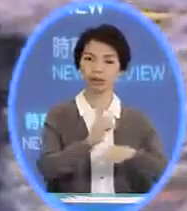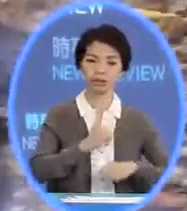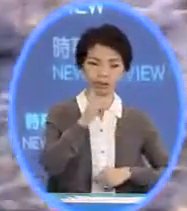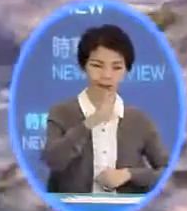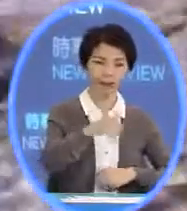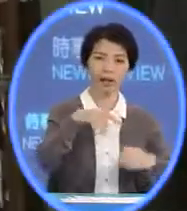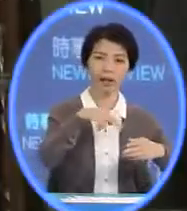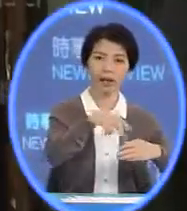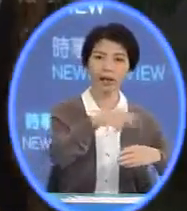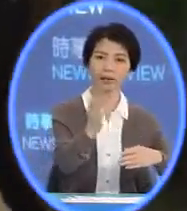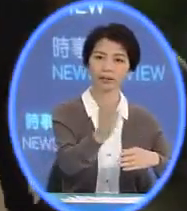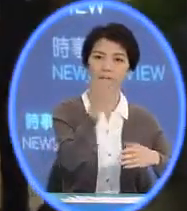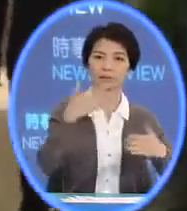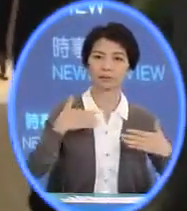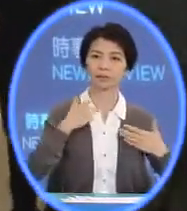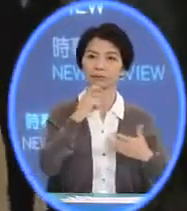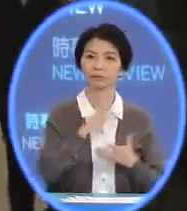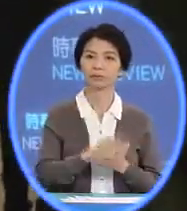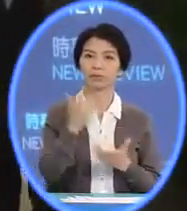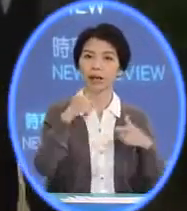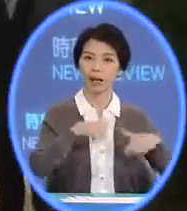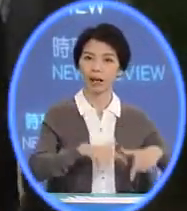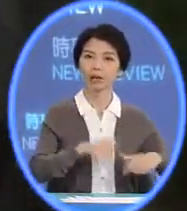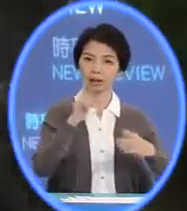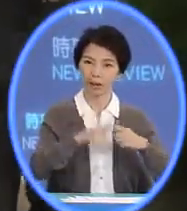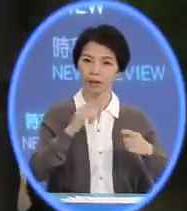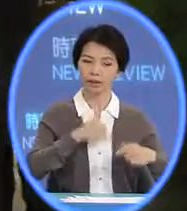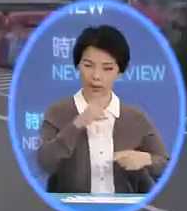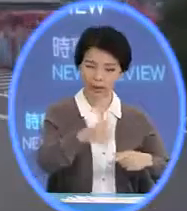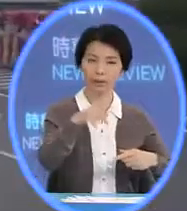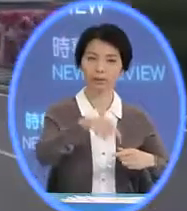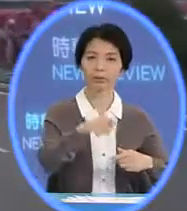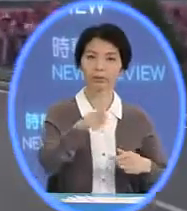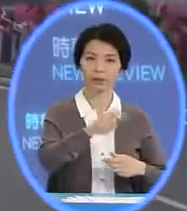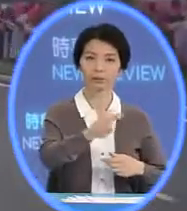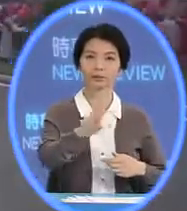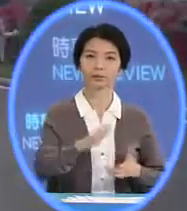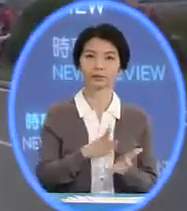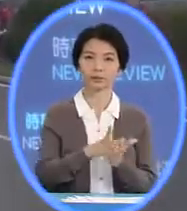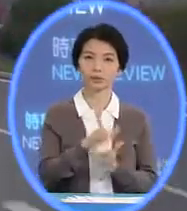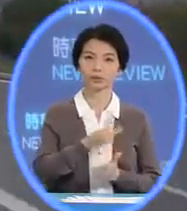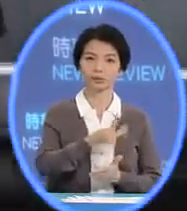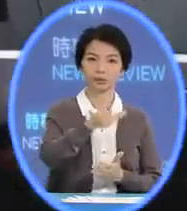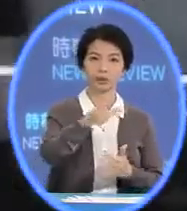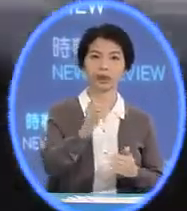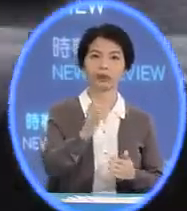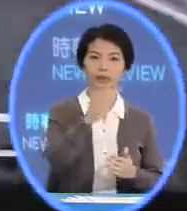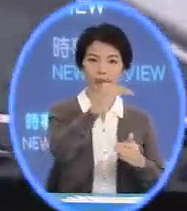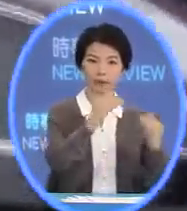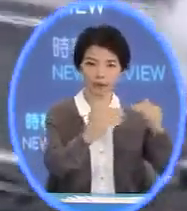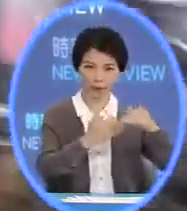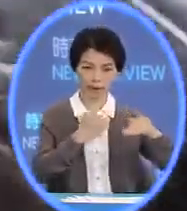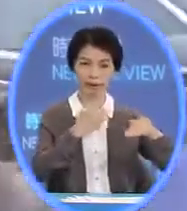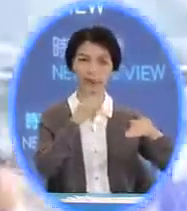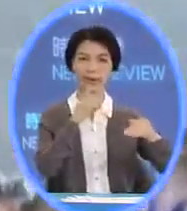裡。金正恩亦說今後南韓人亦要到這裡遊覽。文在寅乘坐專機前往白頭山參觀之前，平壤